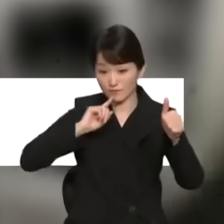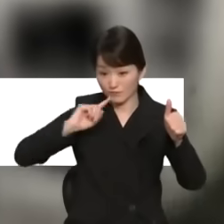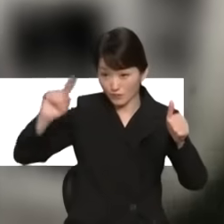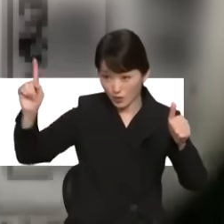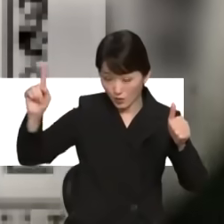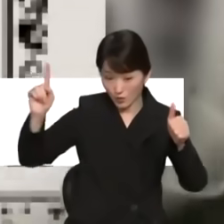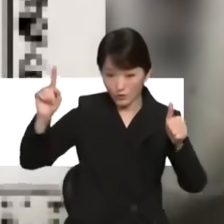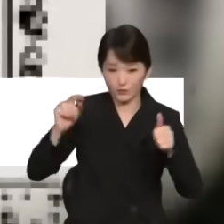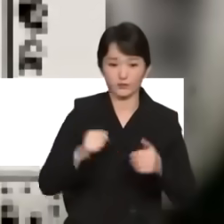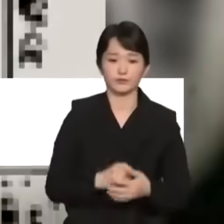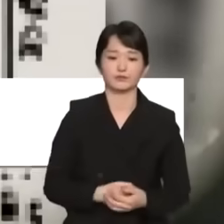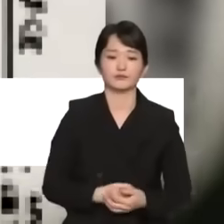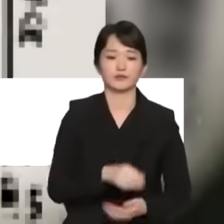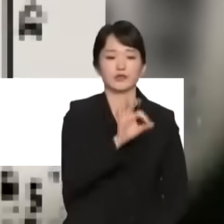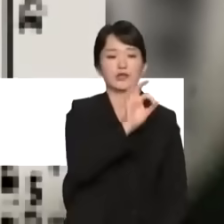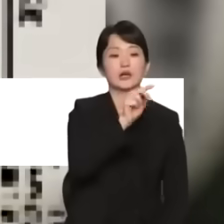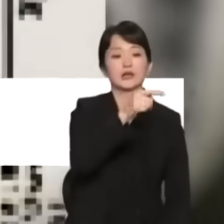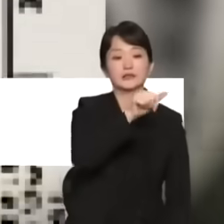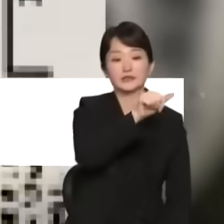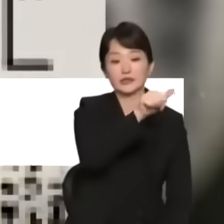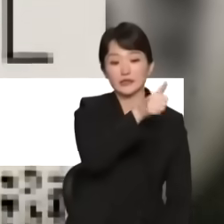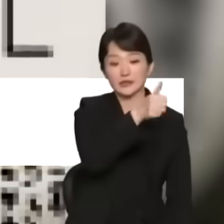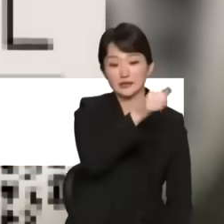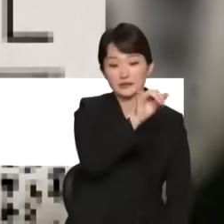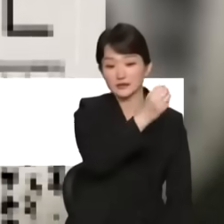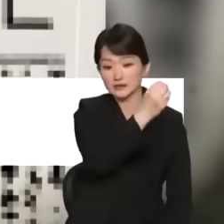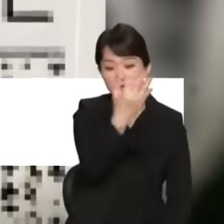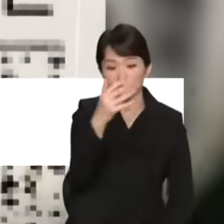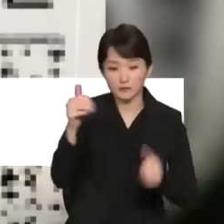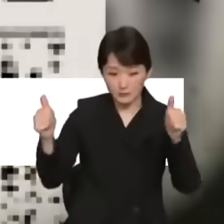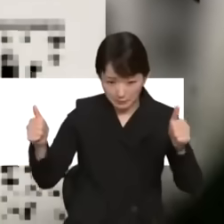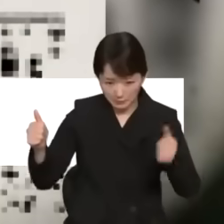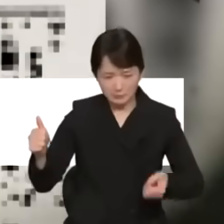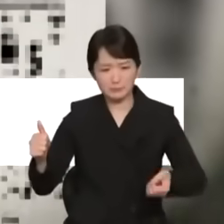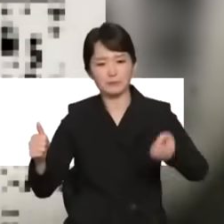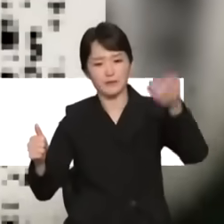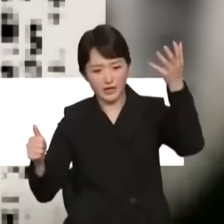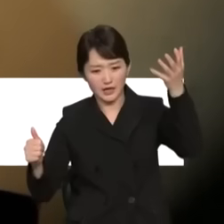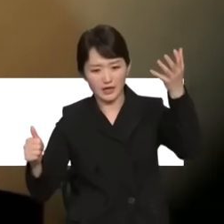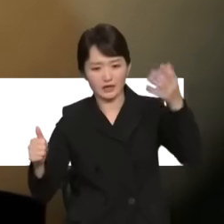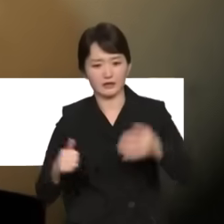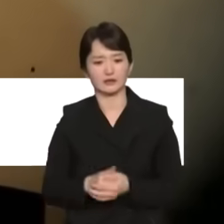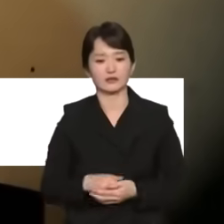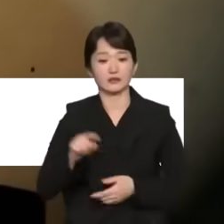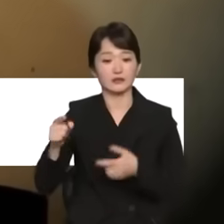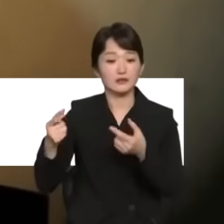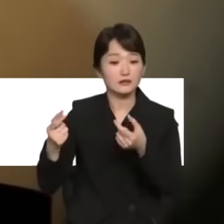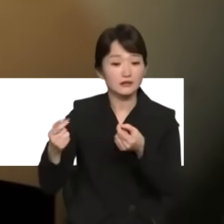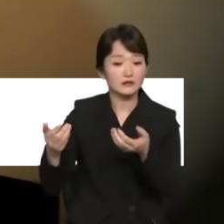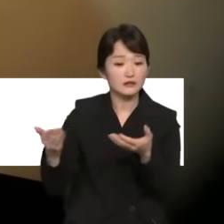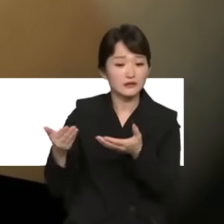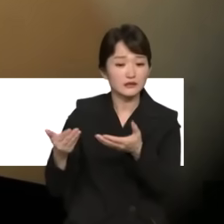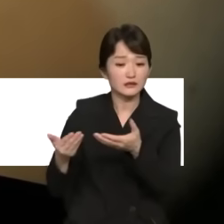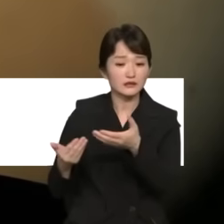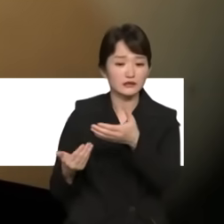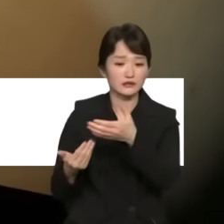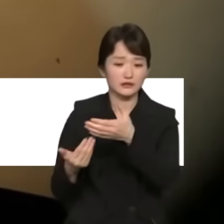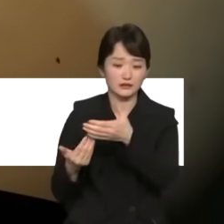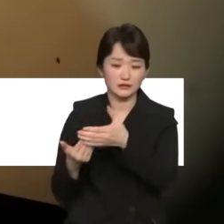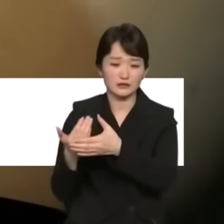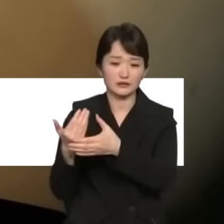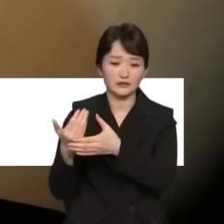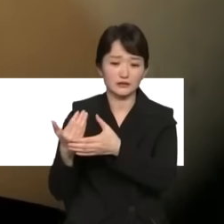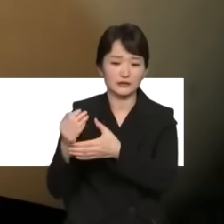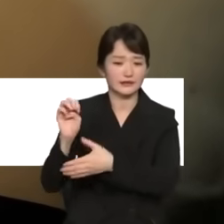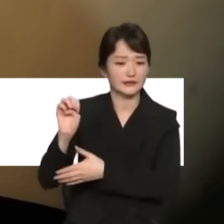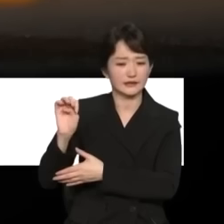えられて裁判になりましたからその裁判の結果朝日新聞が完全勝利したんですけどそうするとやっぱ